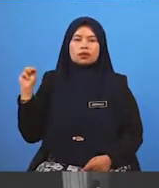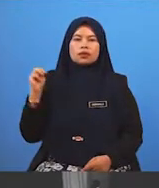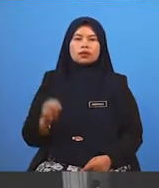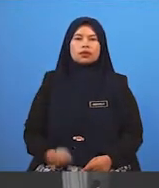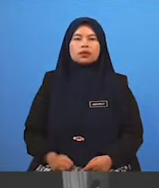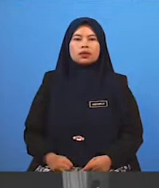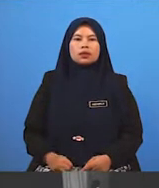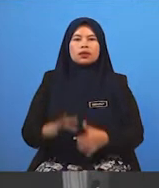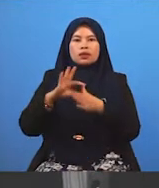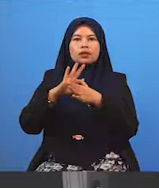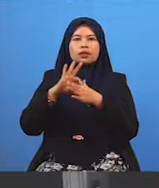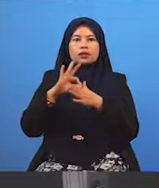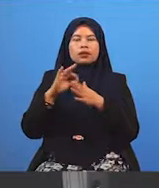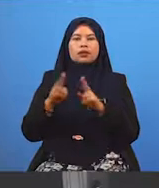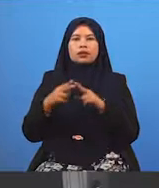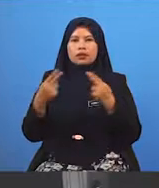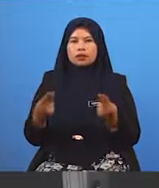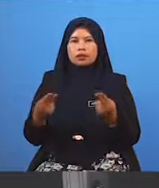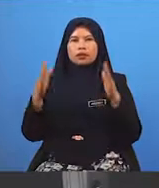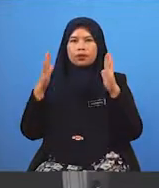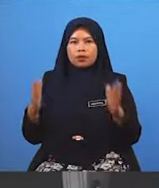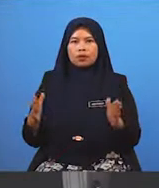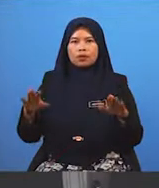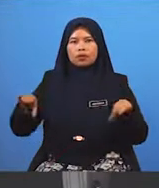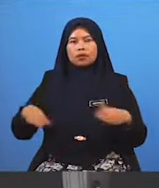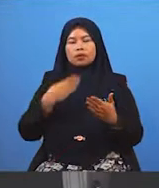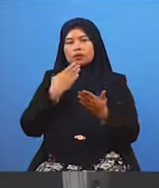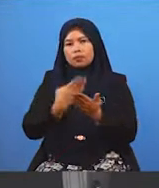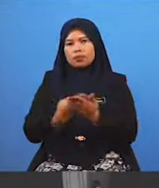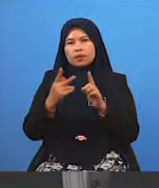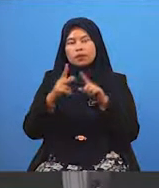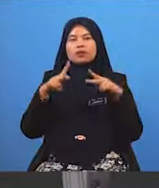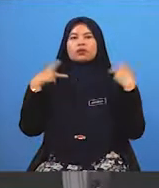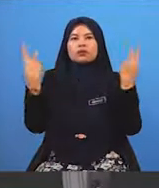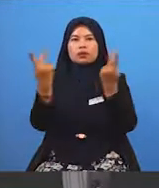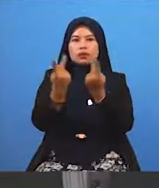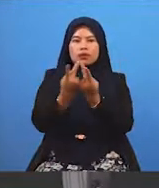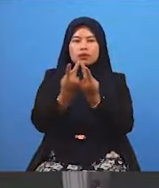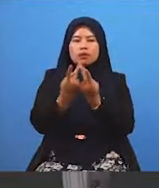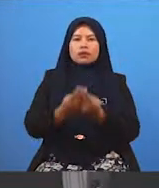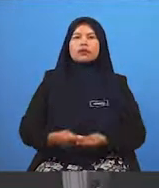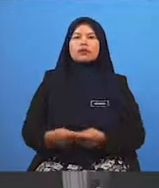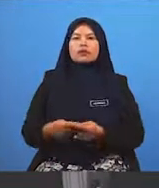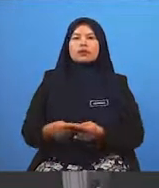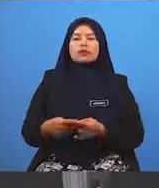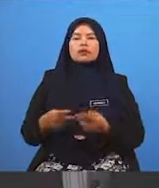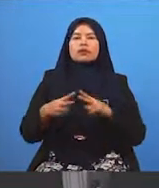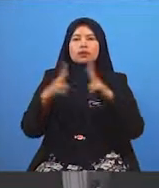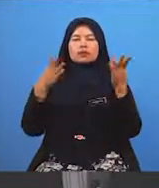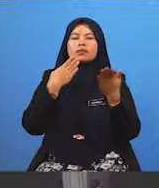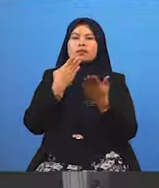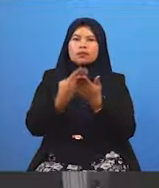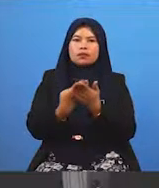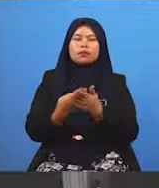Intisari hadis. Orang yang berbuat baik kepada keluarganya dianggap sebagai sebaik-baik manusia